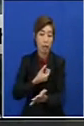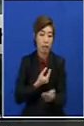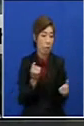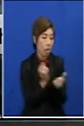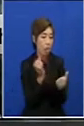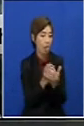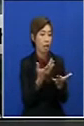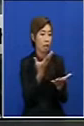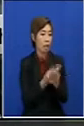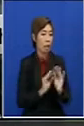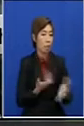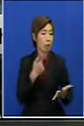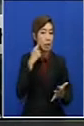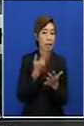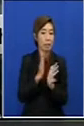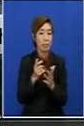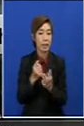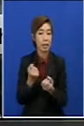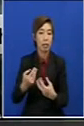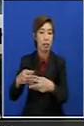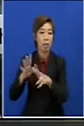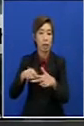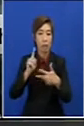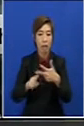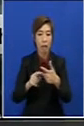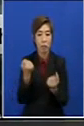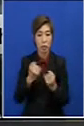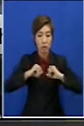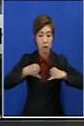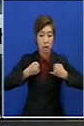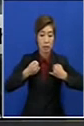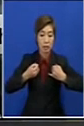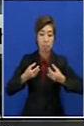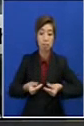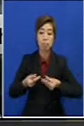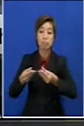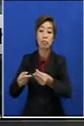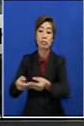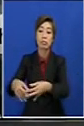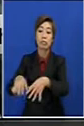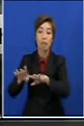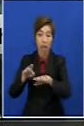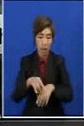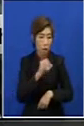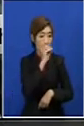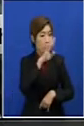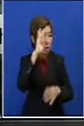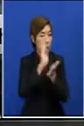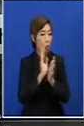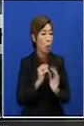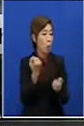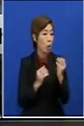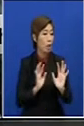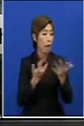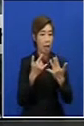การพนันโอกาสหมดตัวสูง3รถที่เจ้าของนำมาวางไว้แล้วไปแจ้งหายเพื่อตัดภาระการผ่อนชำระกับไฟแนนซ์บางรายรู้เ